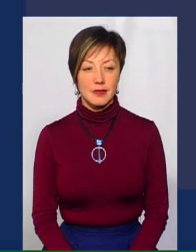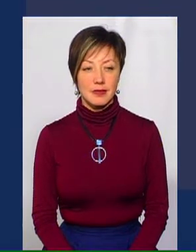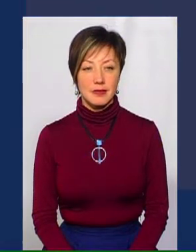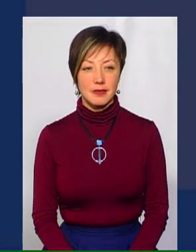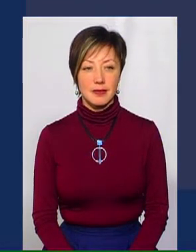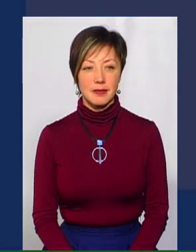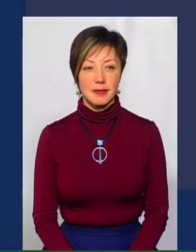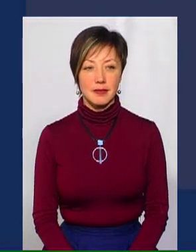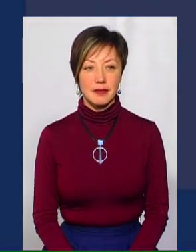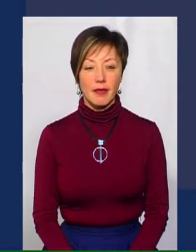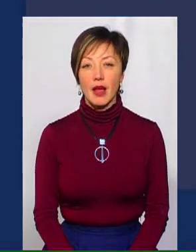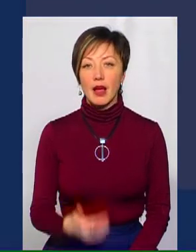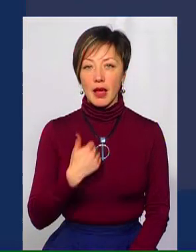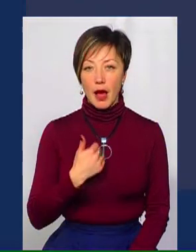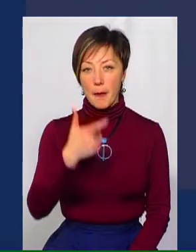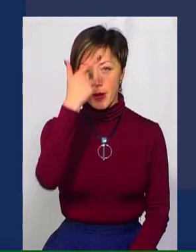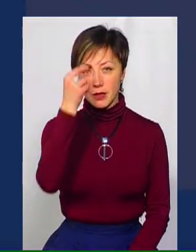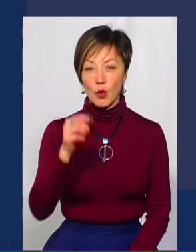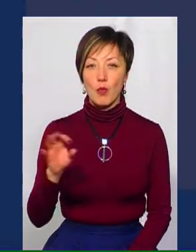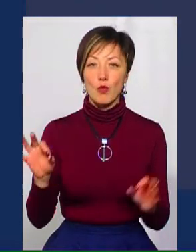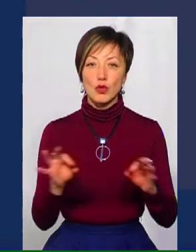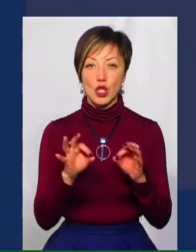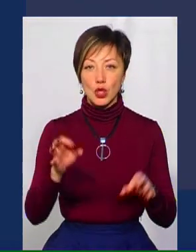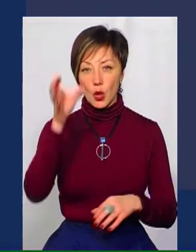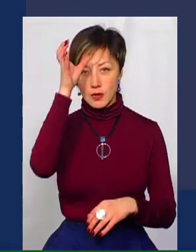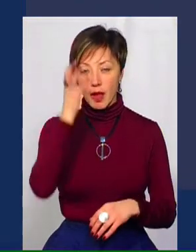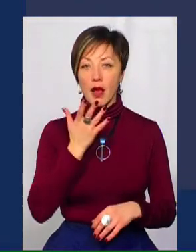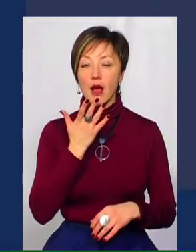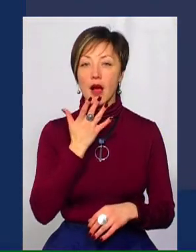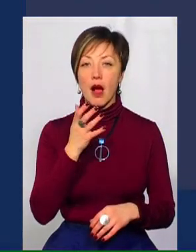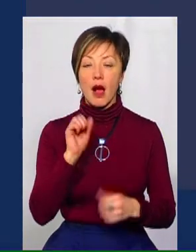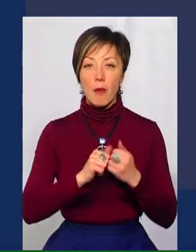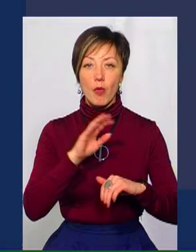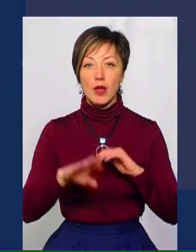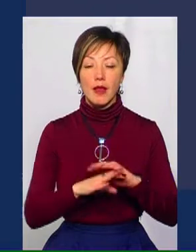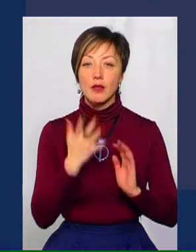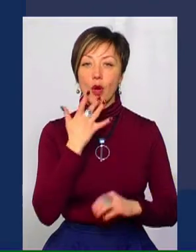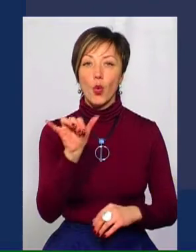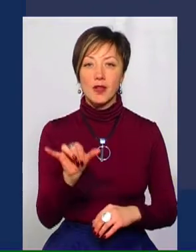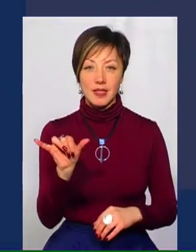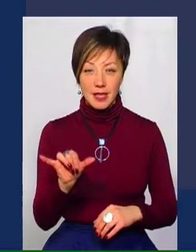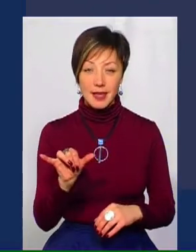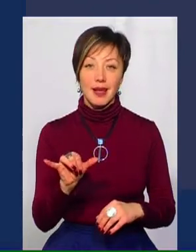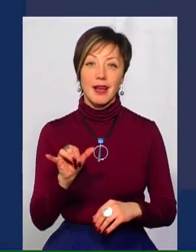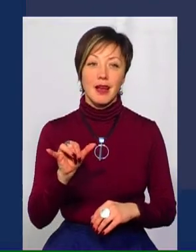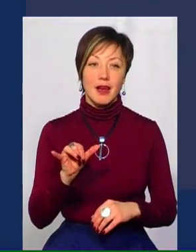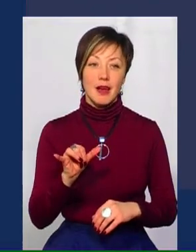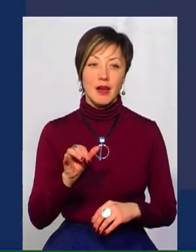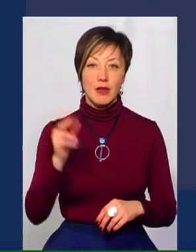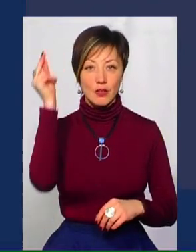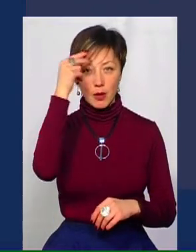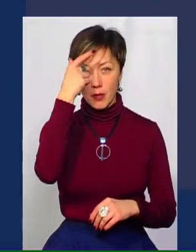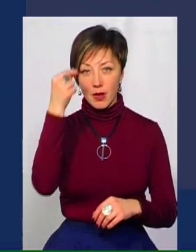Я магістр музичної освіти, навчався в Кам'янець-Подільському національному університеті імені Івана Огієнка. Ну, вивчився в майстратурі по